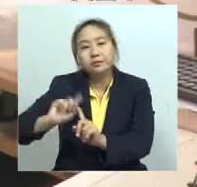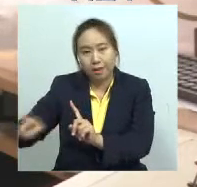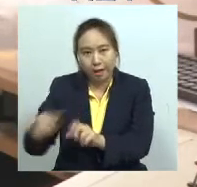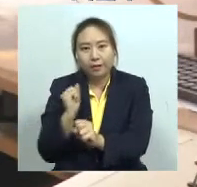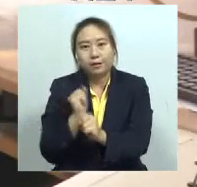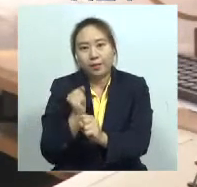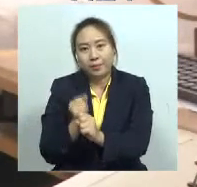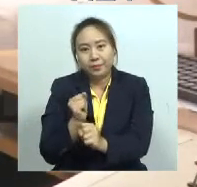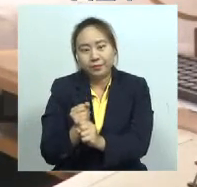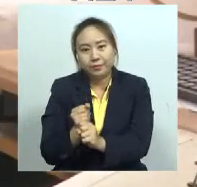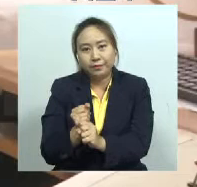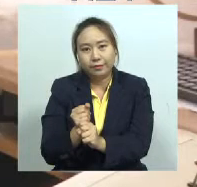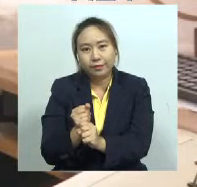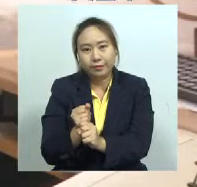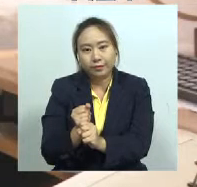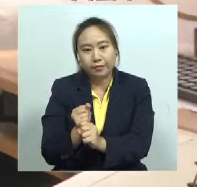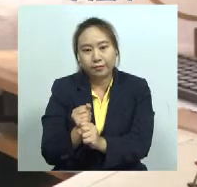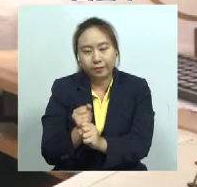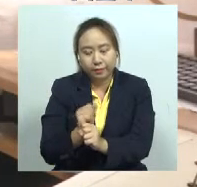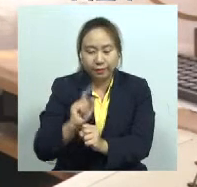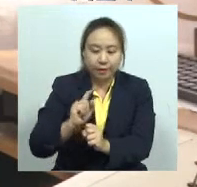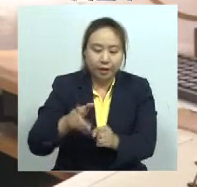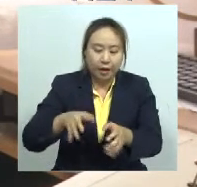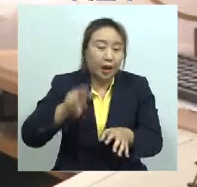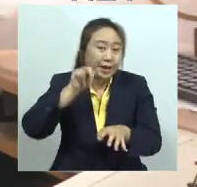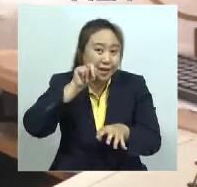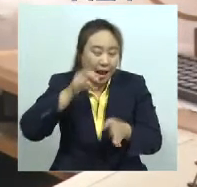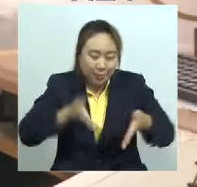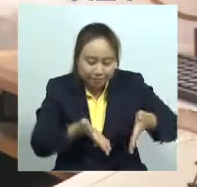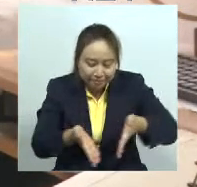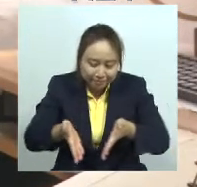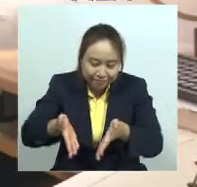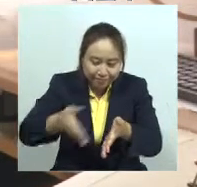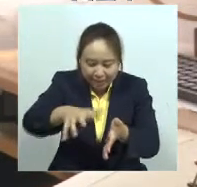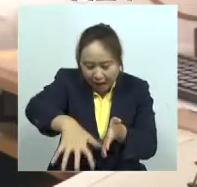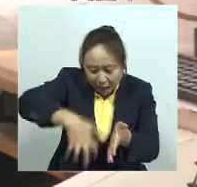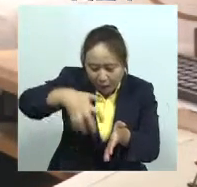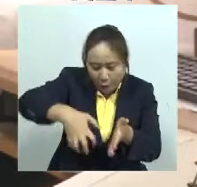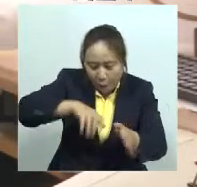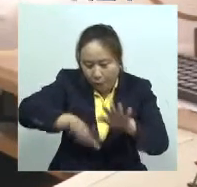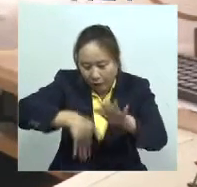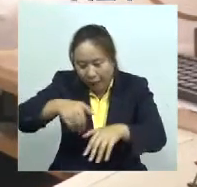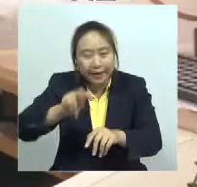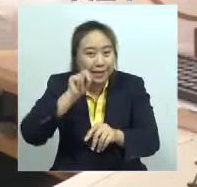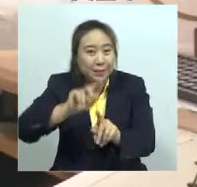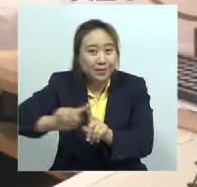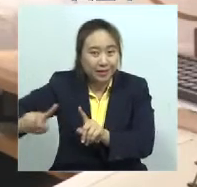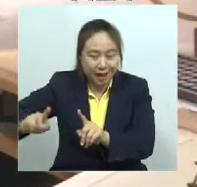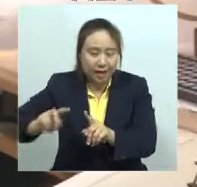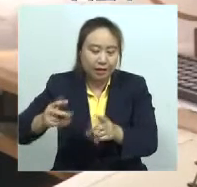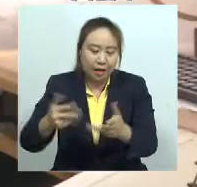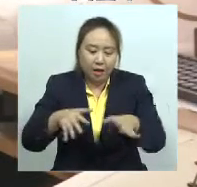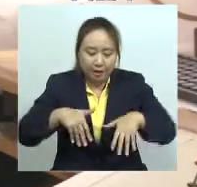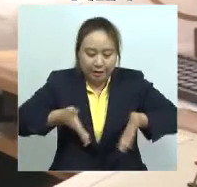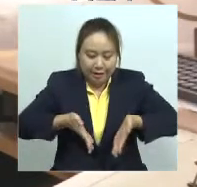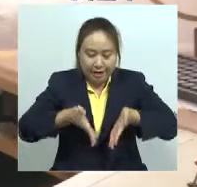การในเรื่องของทำความสะอาดร่องน้ำนะครับคูคลองทางระบายน้ำแล้วก็ริมฟุตบ